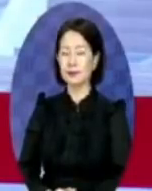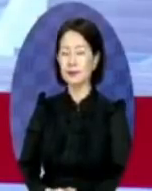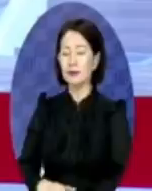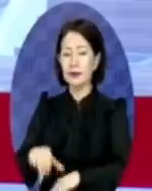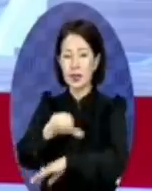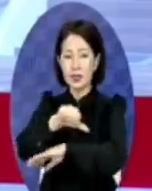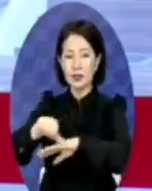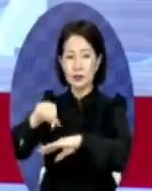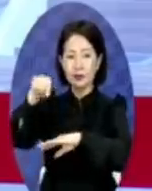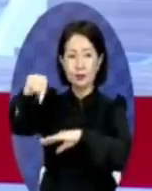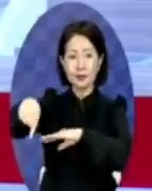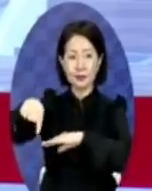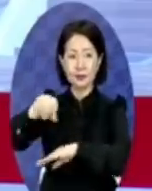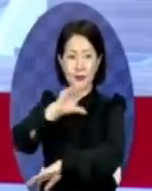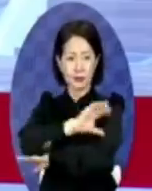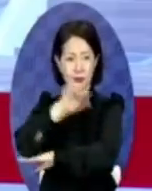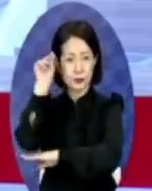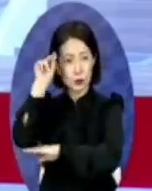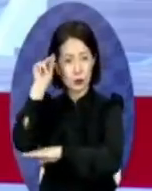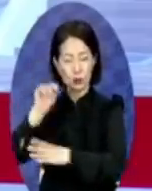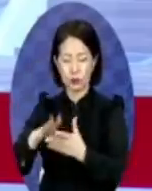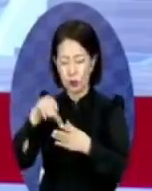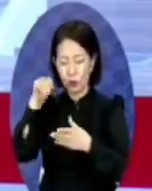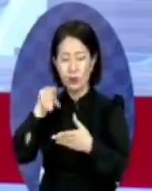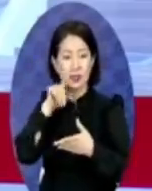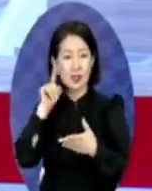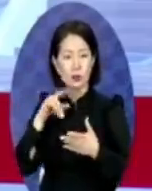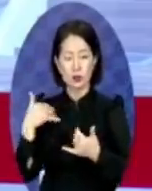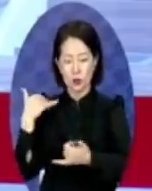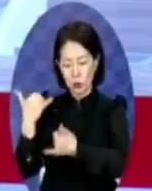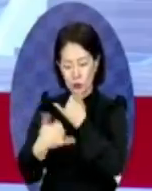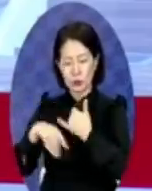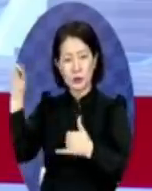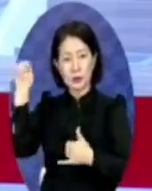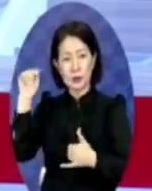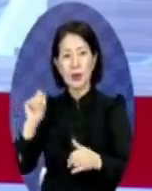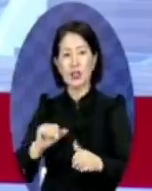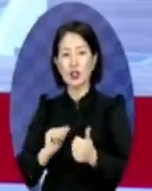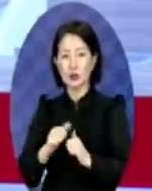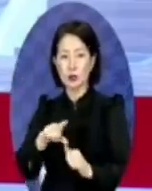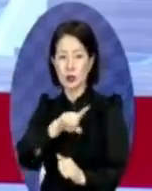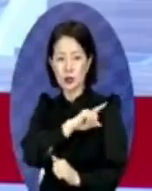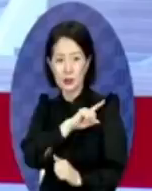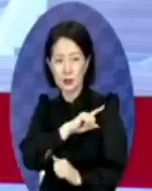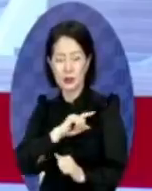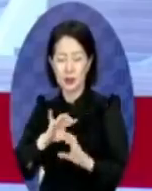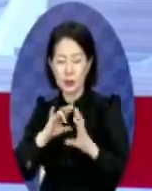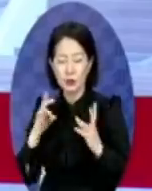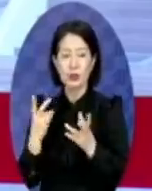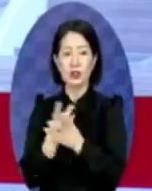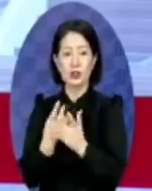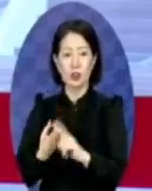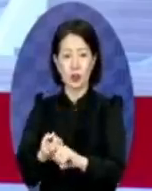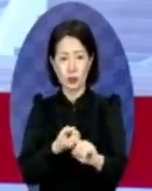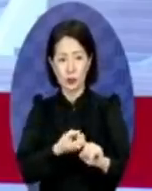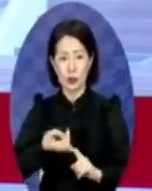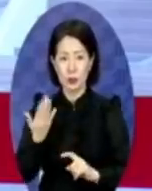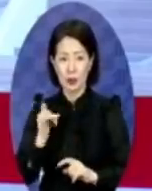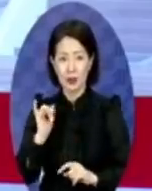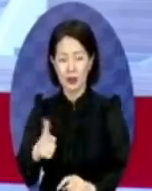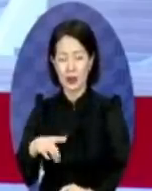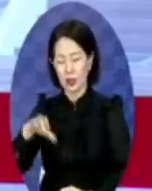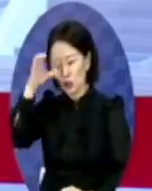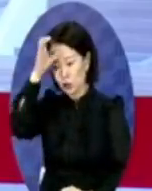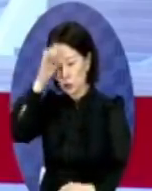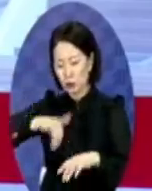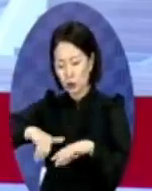Хилийн чиндэд суралцж байгаа оюутан залуусыг уламжлалт баяр ёслол, урлагийн наадам, мөн спортын тэмцээн уралдаан нэгтгэж холбож байдаг. Бүгд найрамдах Турк